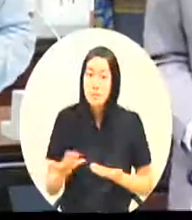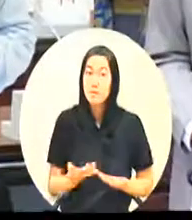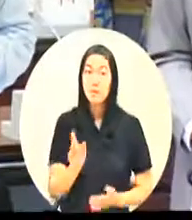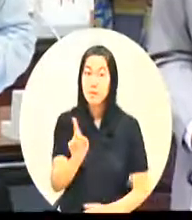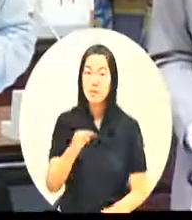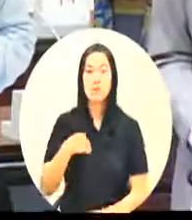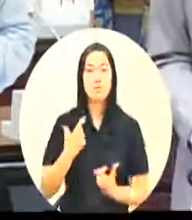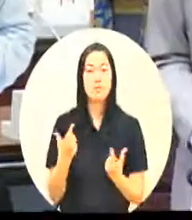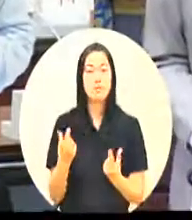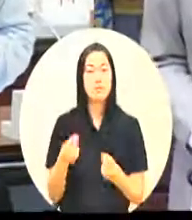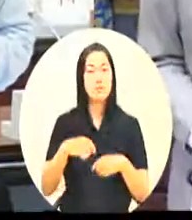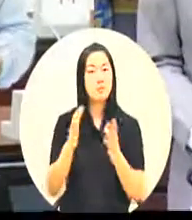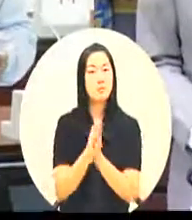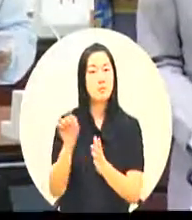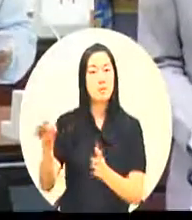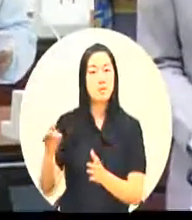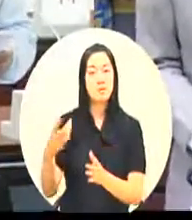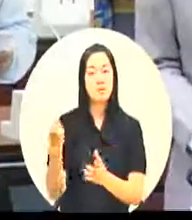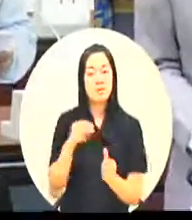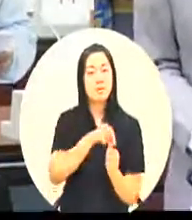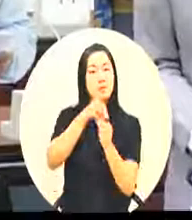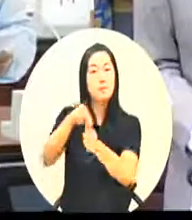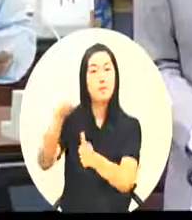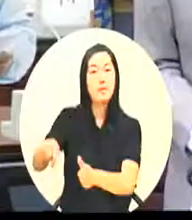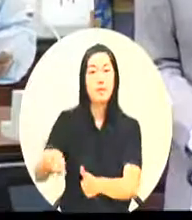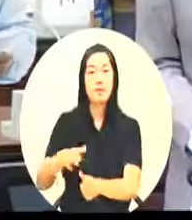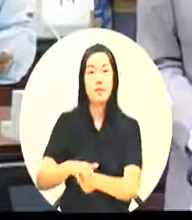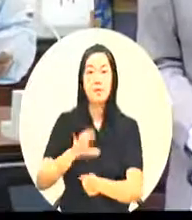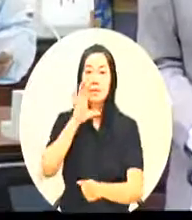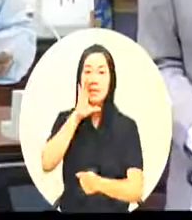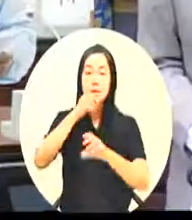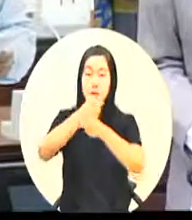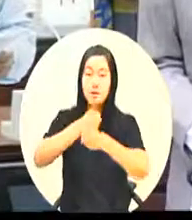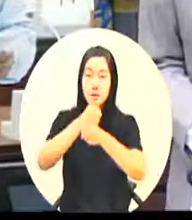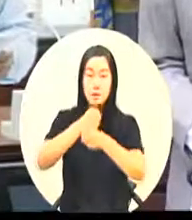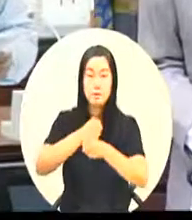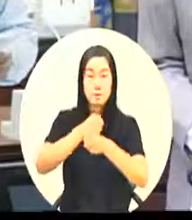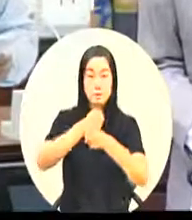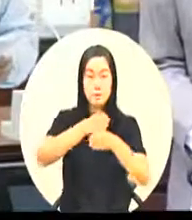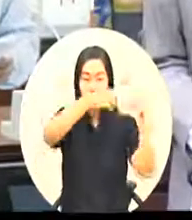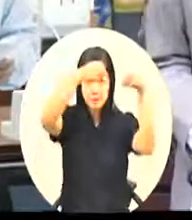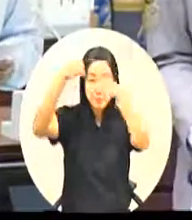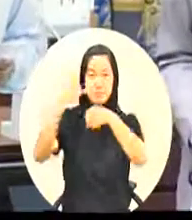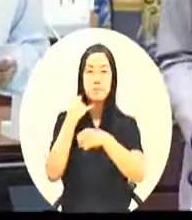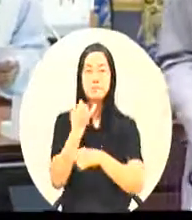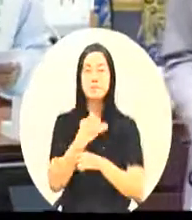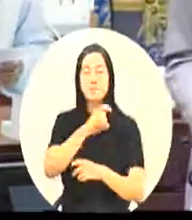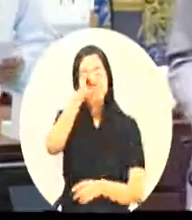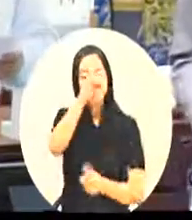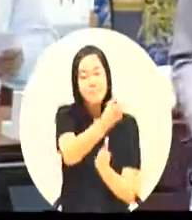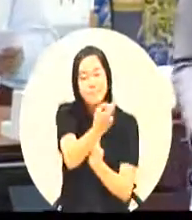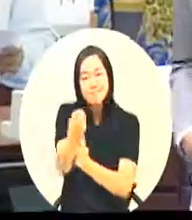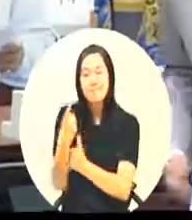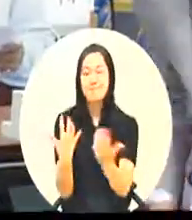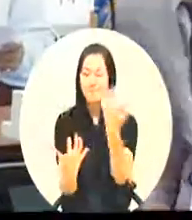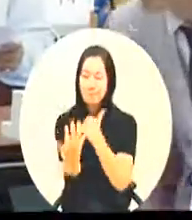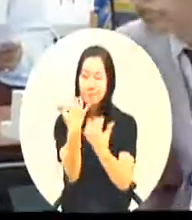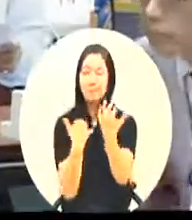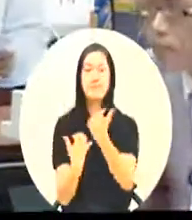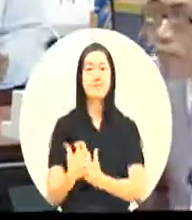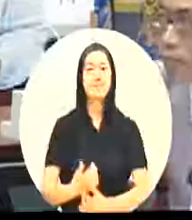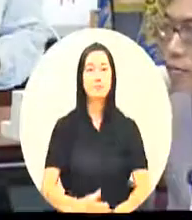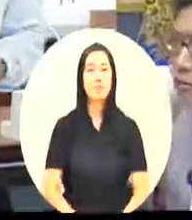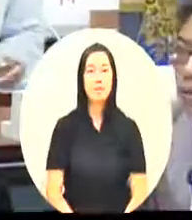们也会移师到哈马星，就在盛典的同时来进行，希望能够吸引到相关的人潮。 好，谢谢局长，局长请